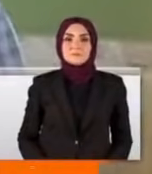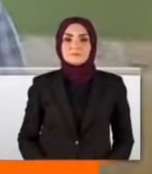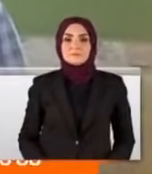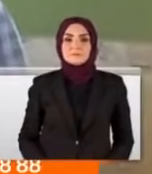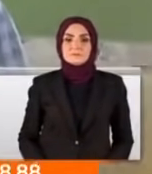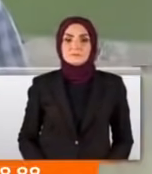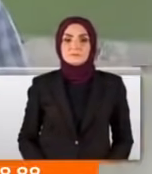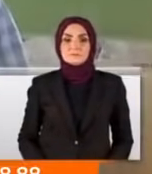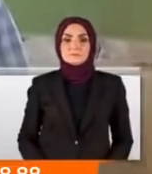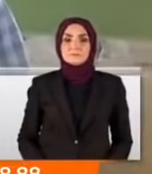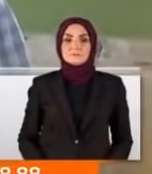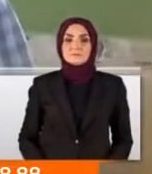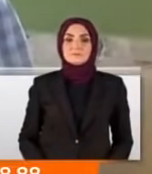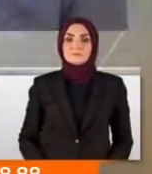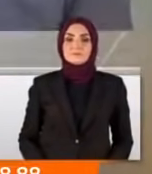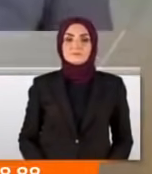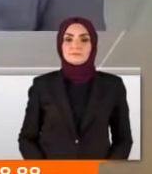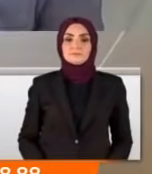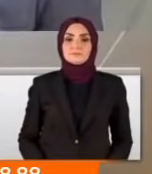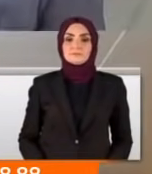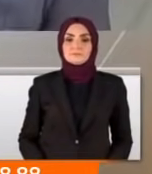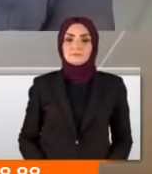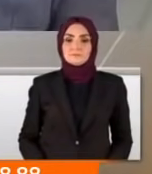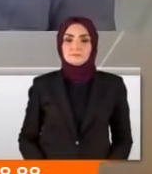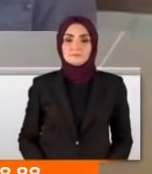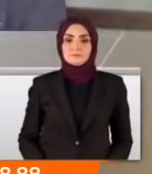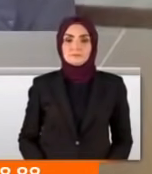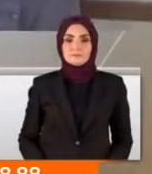Kaçak bir iş yaptıklarını hiç kesinlikle beklemezdim. Ne üretildiğini de